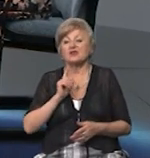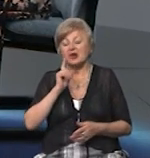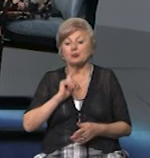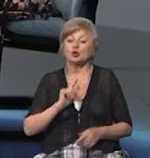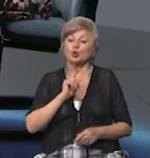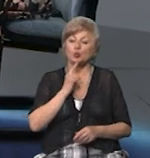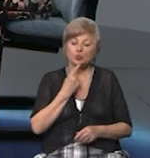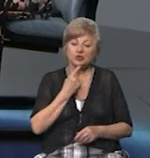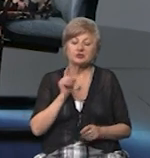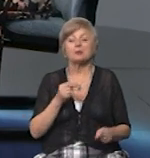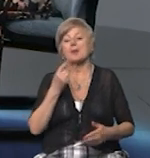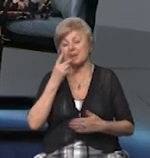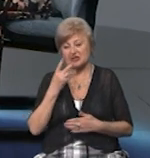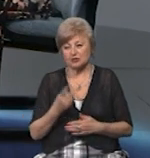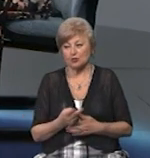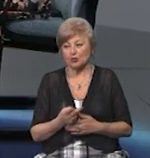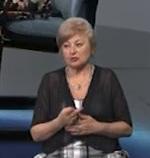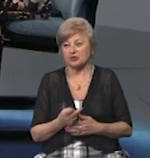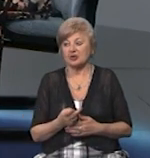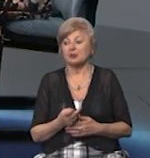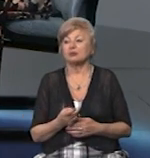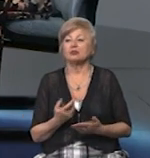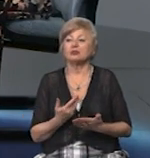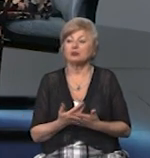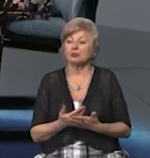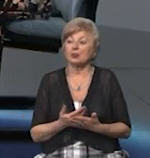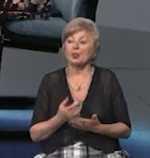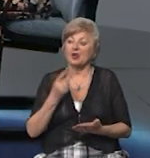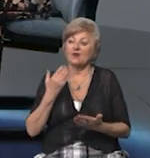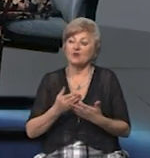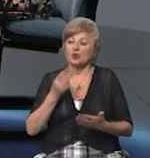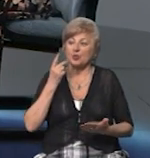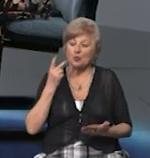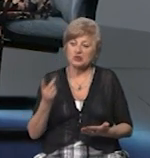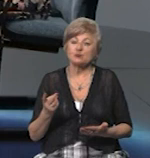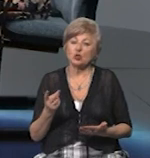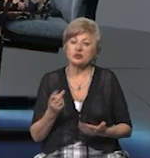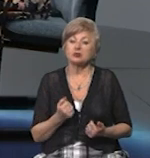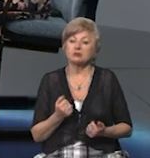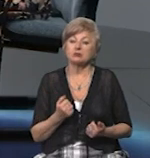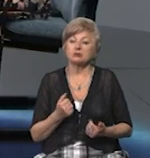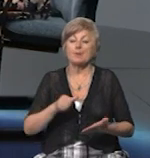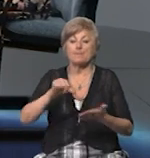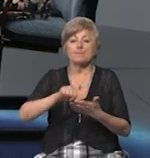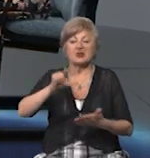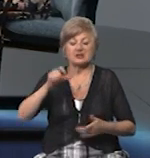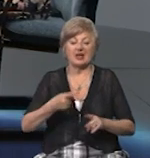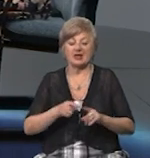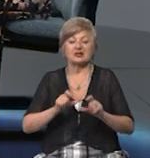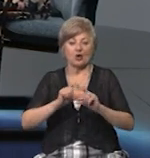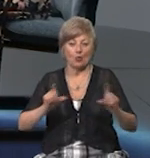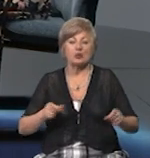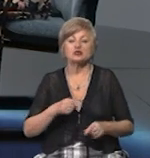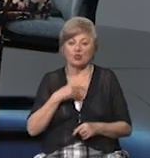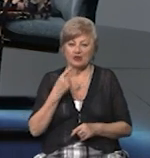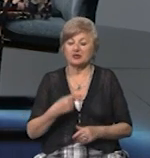складності будемо бачити. Це постійний фактор тимчасові складності. Отже, сподіваюся, зараз побачимо представника цієї компанії, який так і